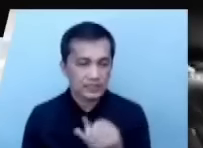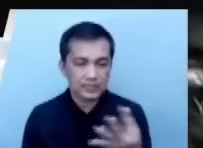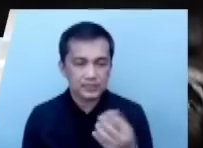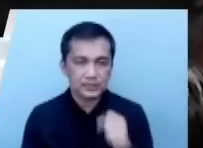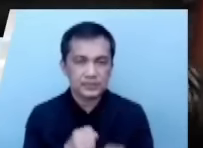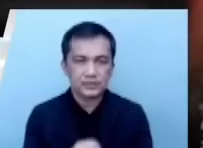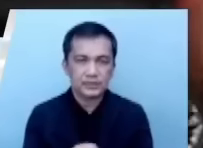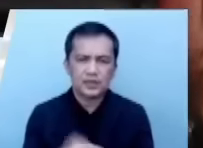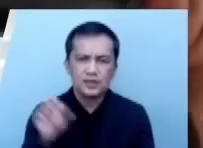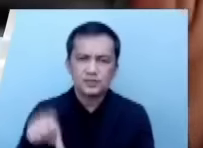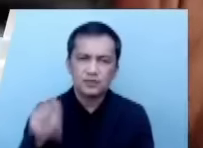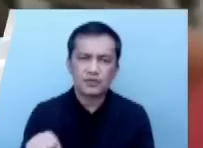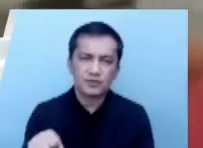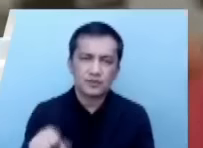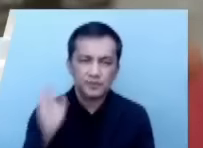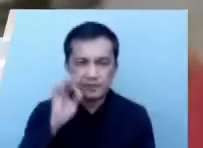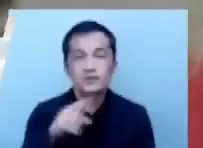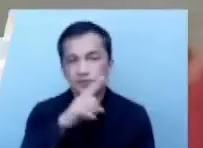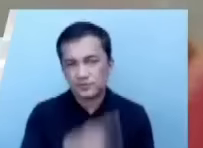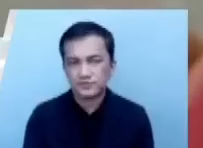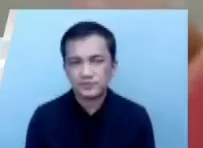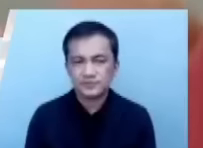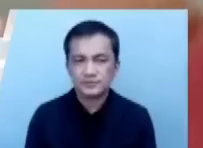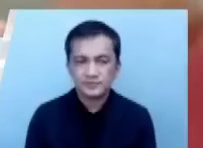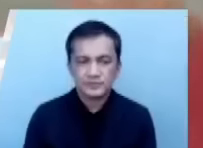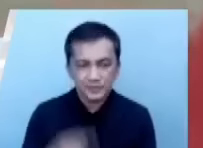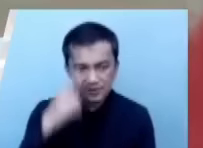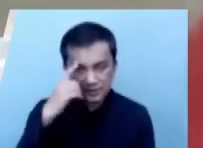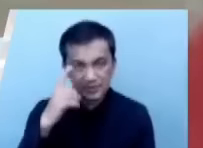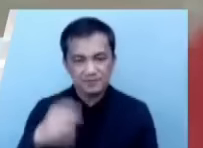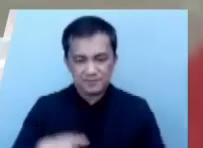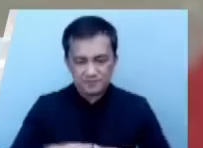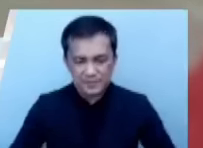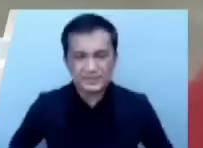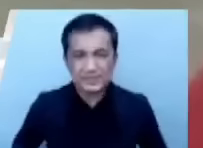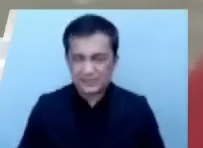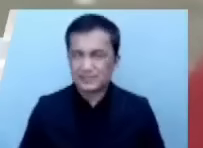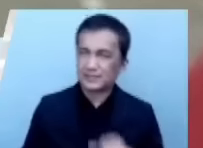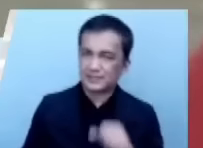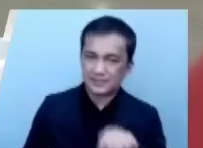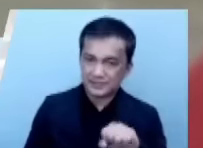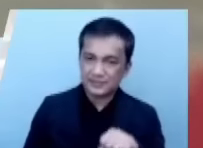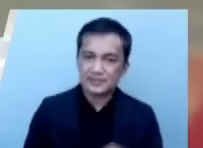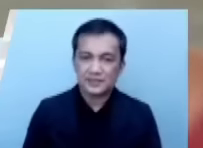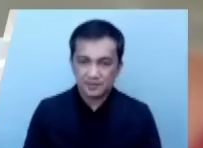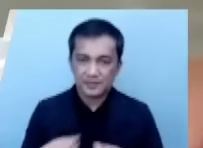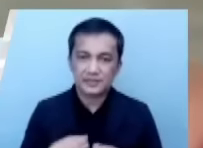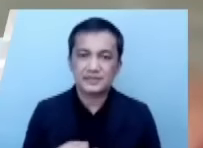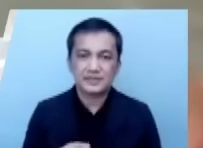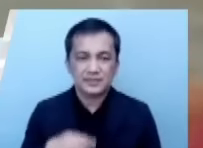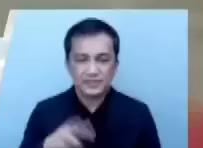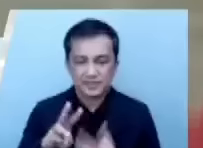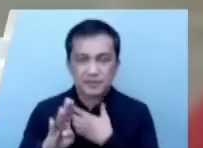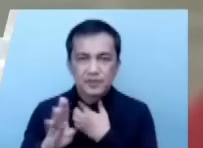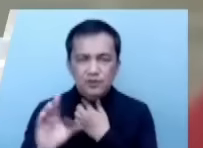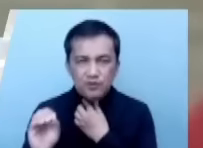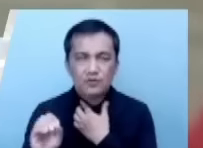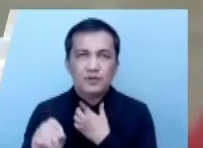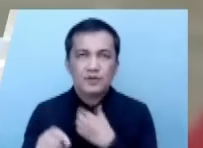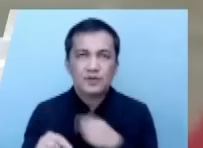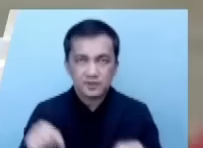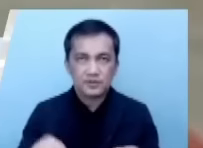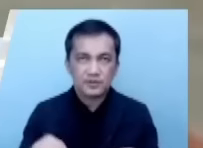mga pambato doon. Dream belt ko to, sir. Yes, binigay sa akin yung WBO. Pero ito,